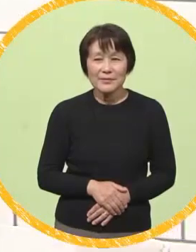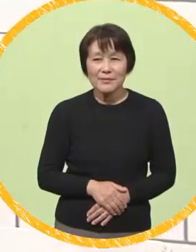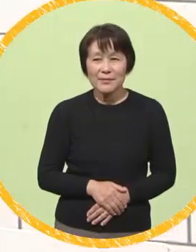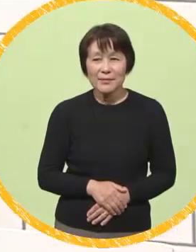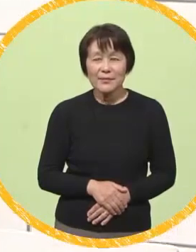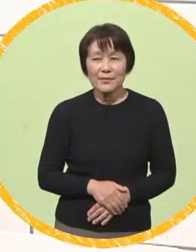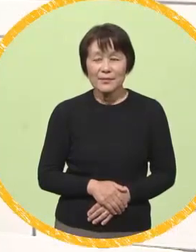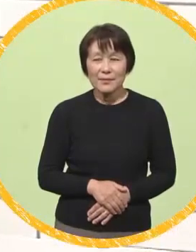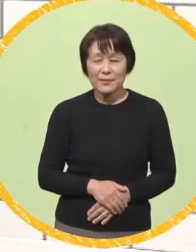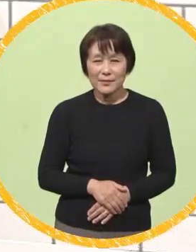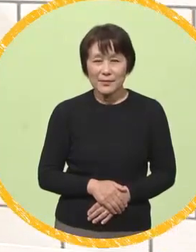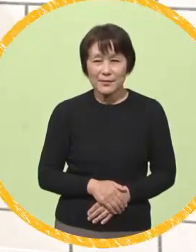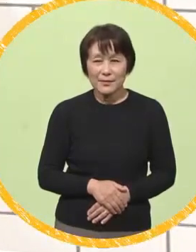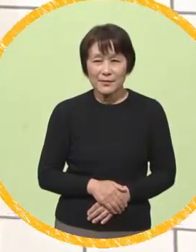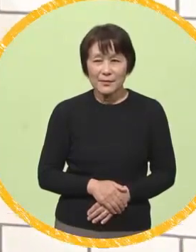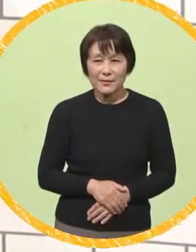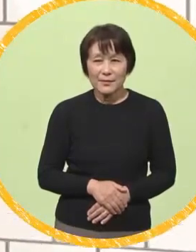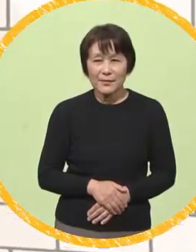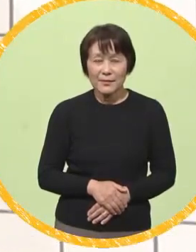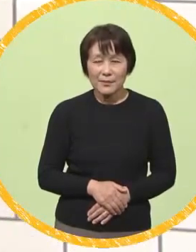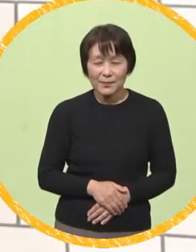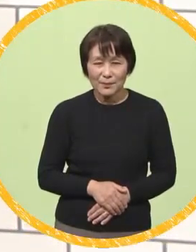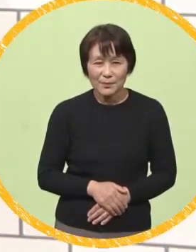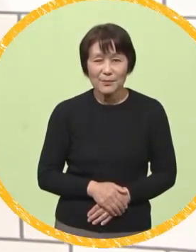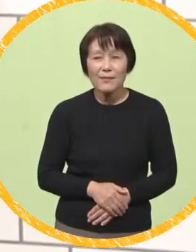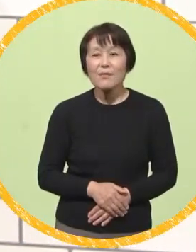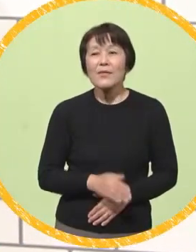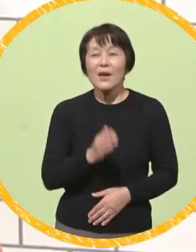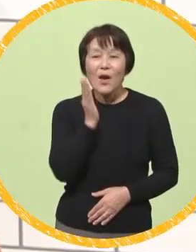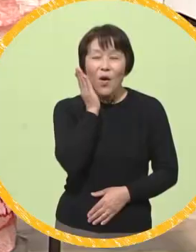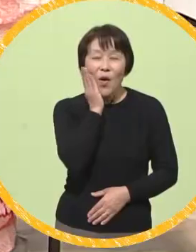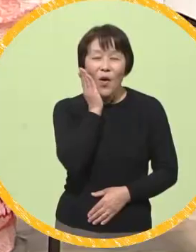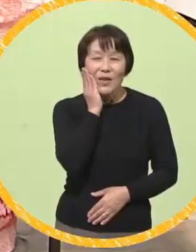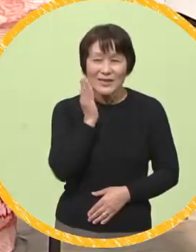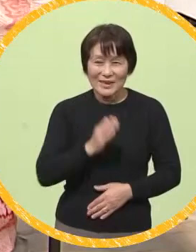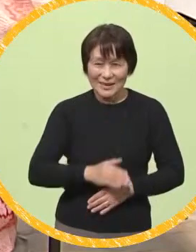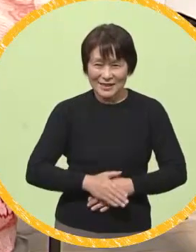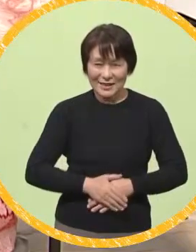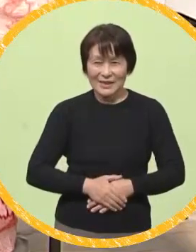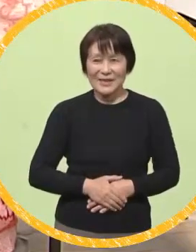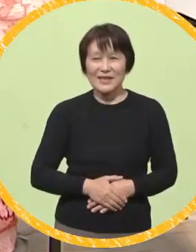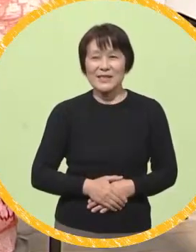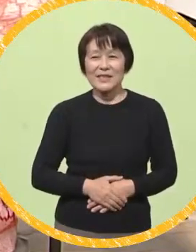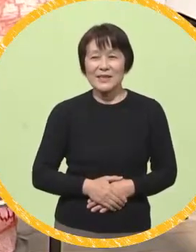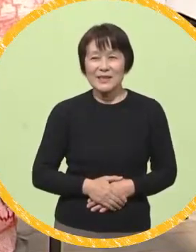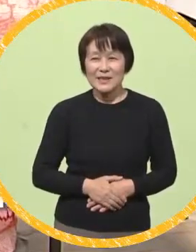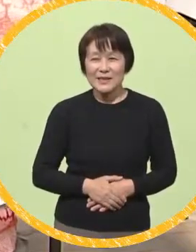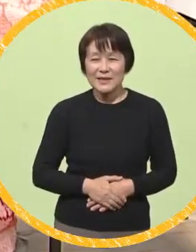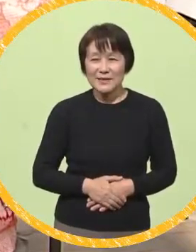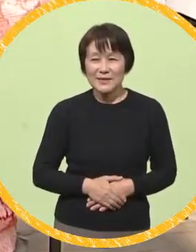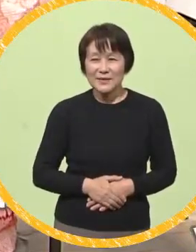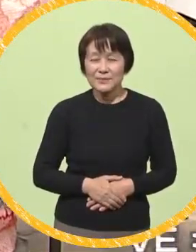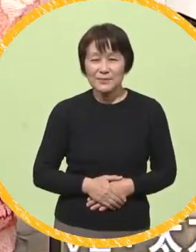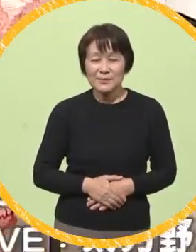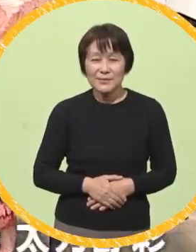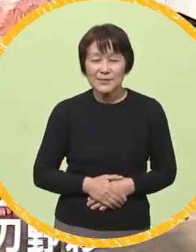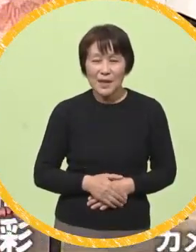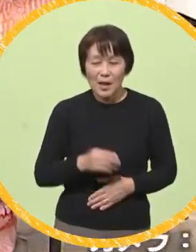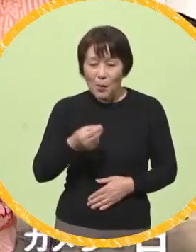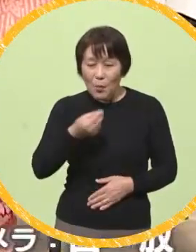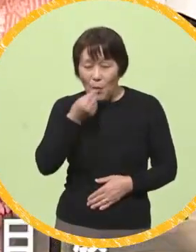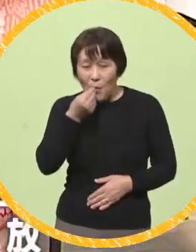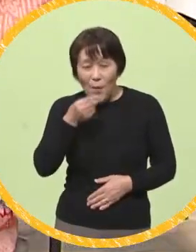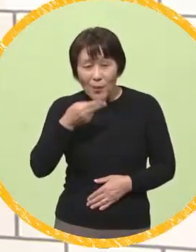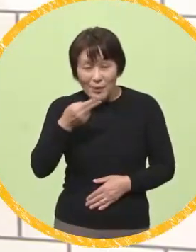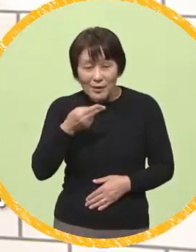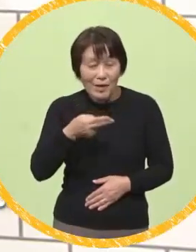に合わせるのはやっぱ地元と地元、そこに行って楽しむのもまたいいですしね。 そうですね。これはもうお酒飲みたく